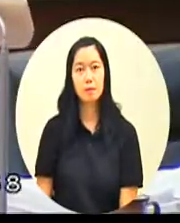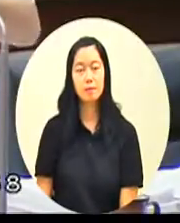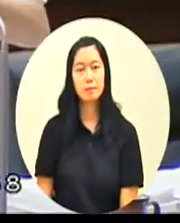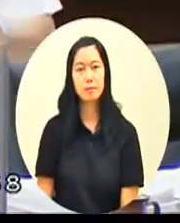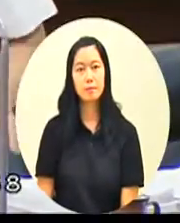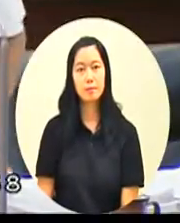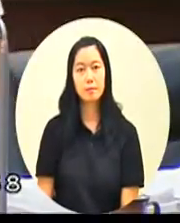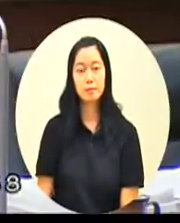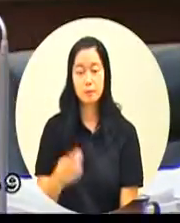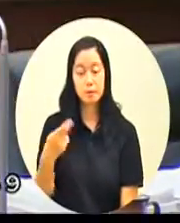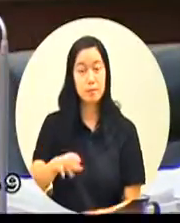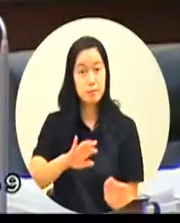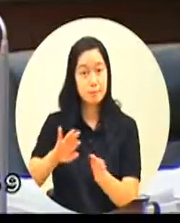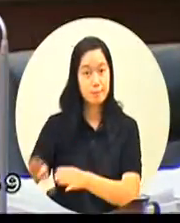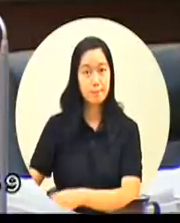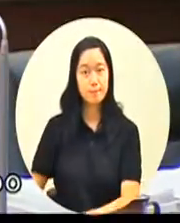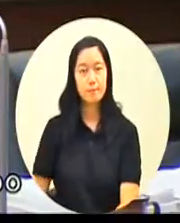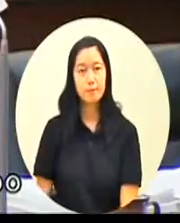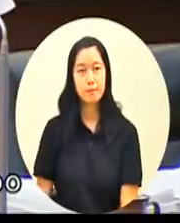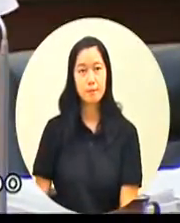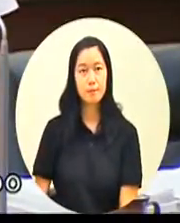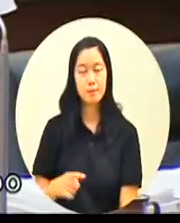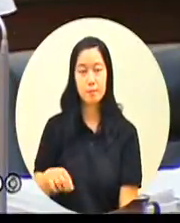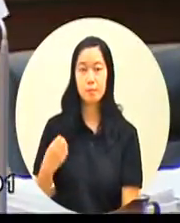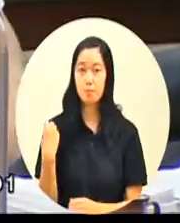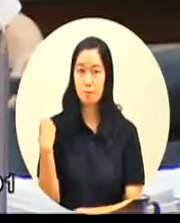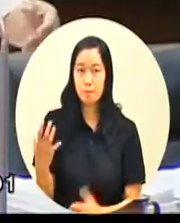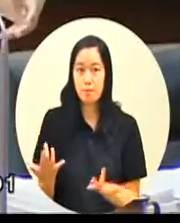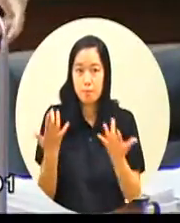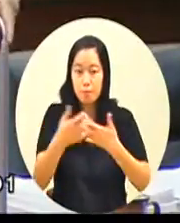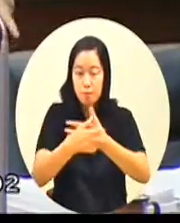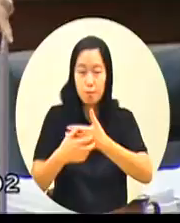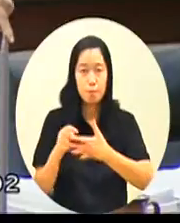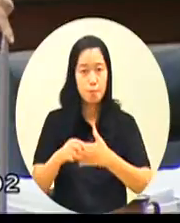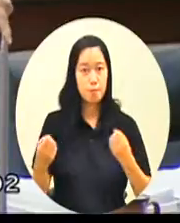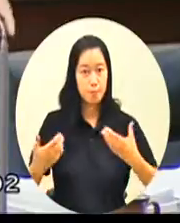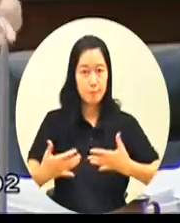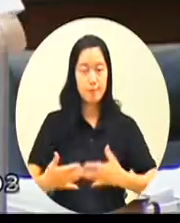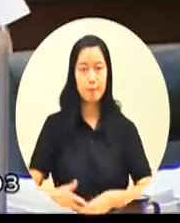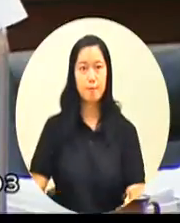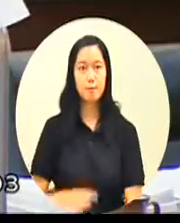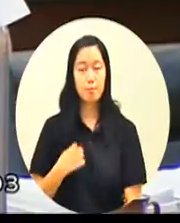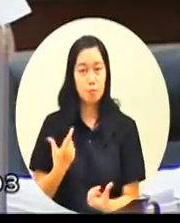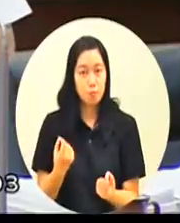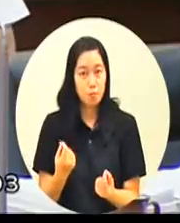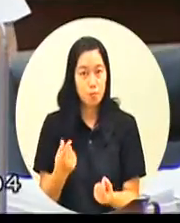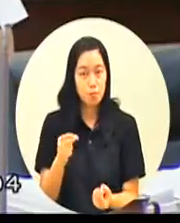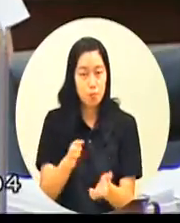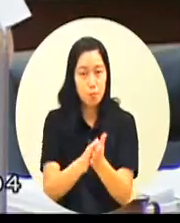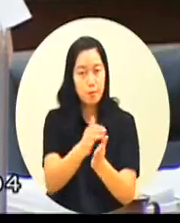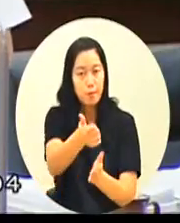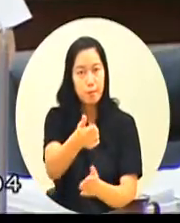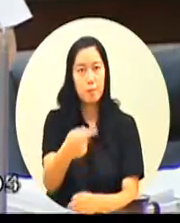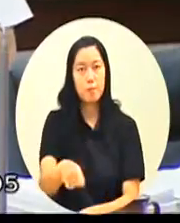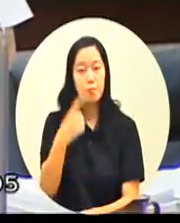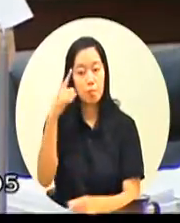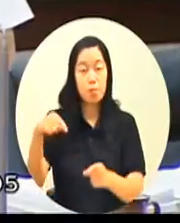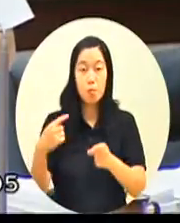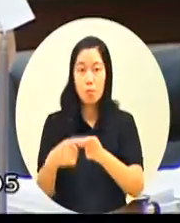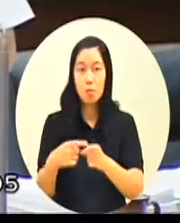另外就是讲到就是有关新草芽这个问题啊，那我们其实非常肯定，我觉得当明年把